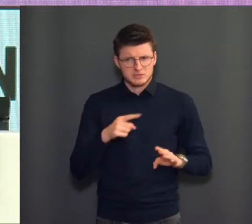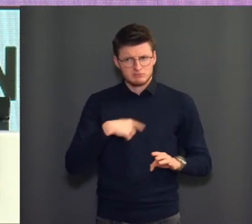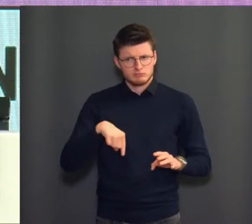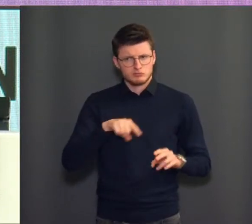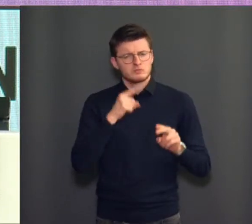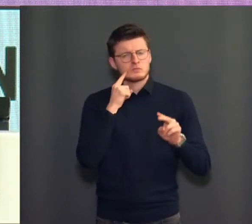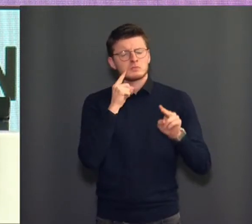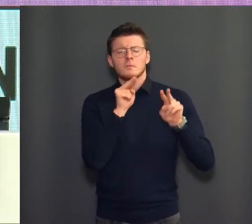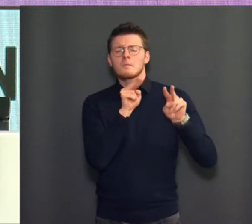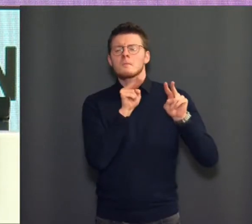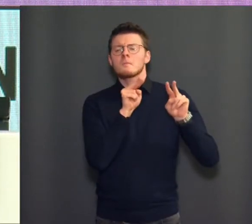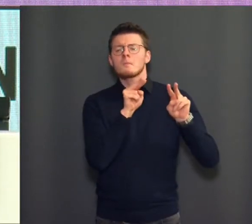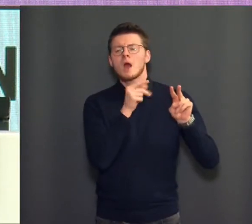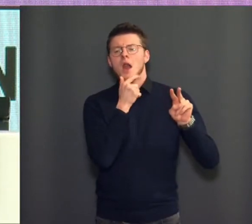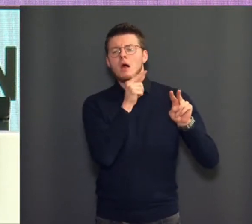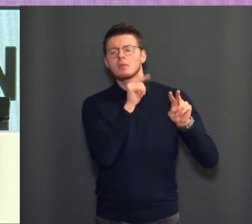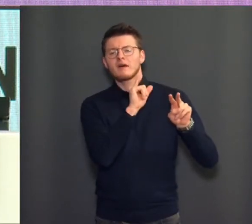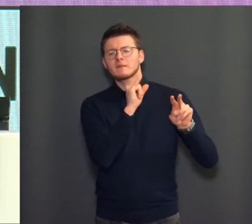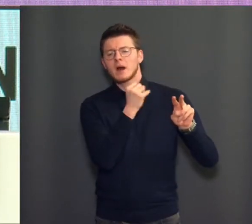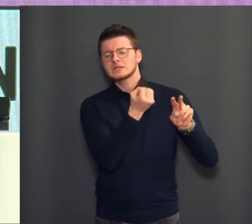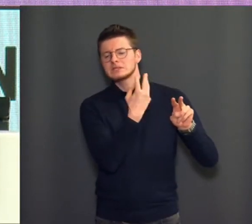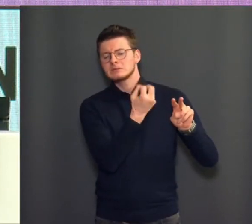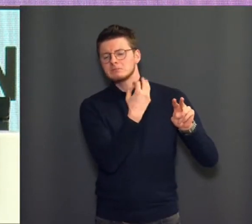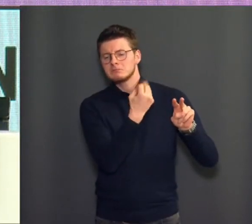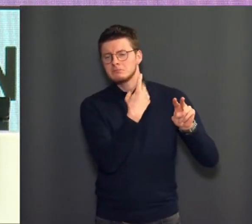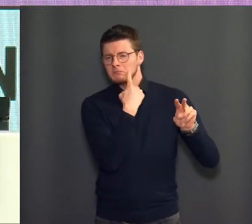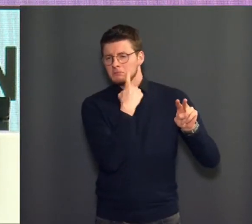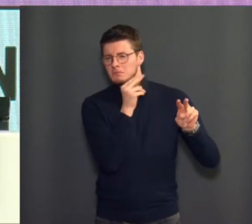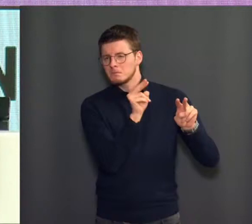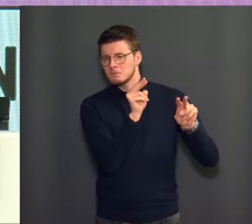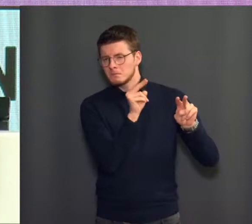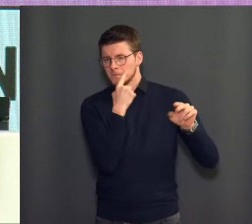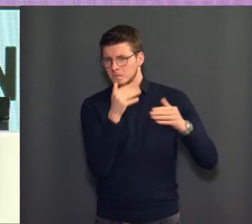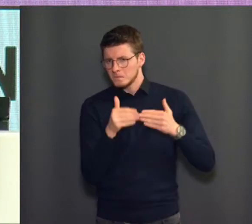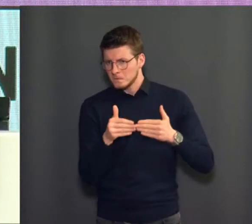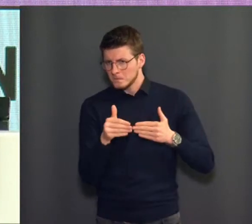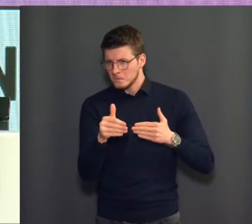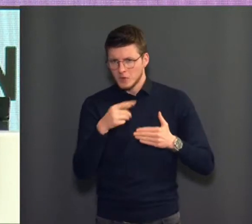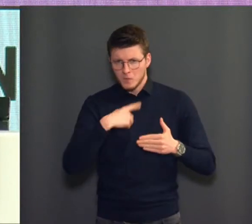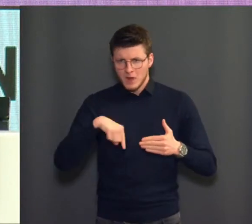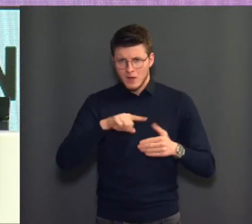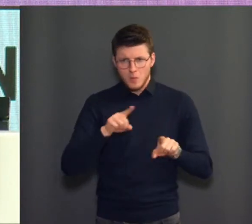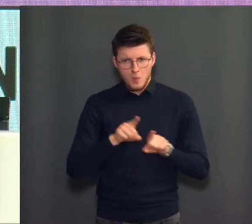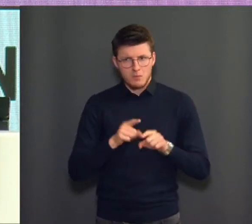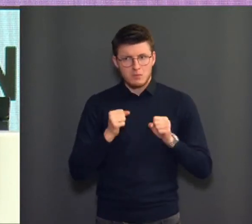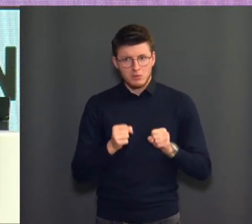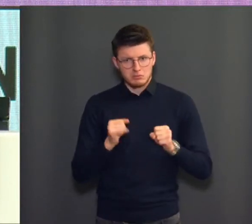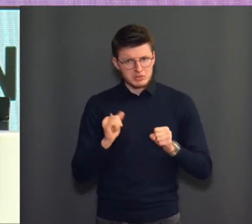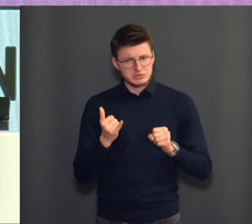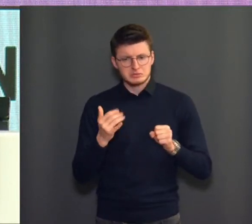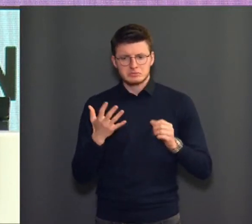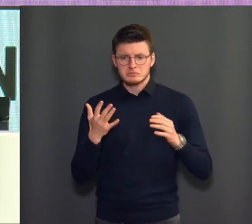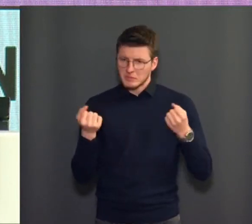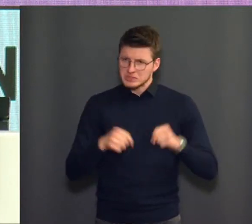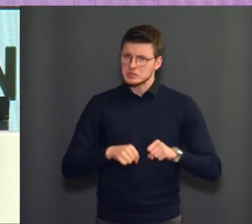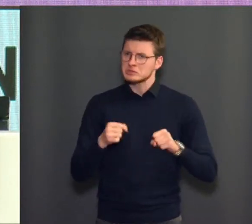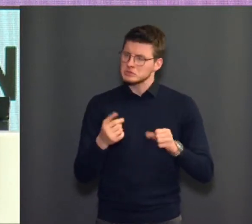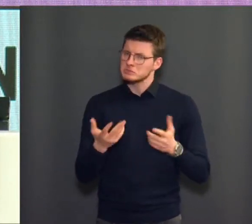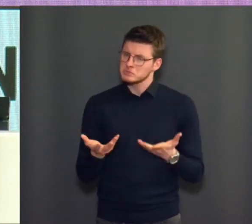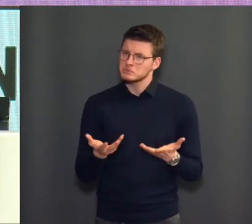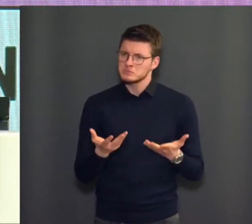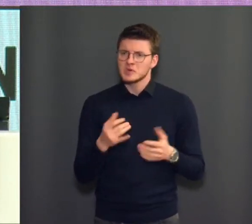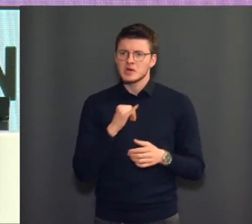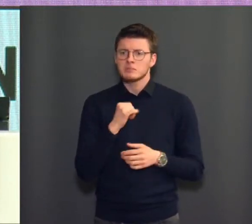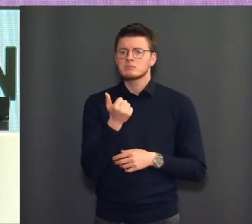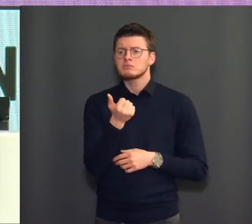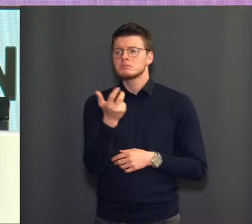die beschikbaar komen in de komende weken, zodanig dat daar ook een beslissing kan genomen worden. Er zijn experten die ervan uitgaan dat als